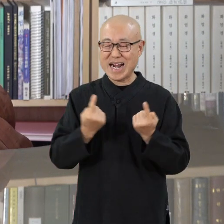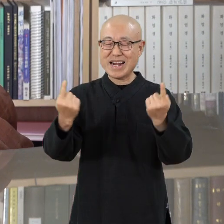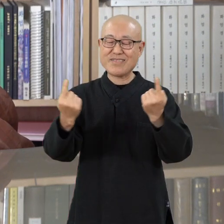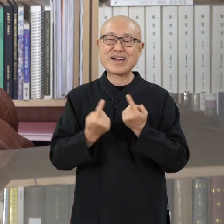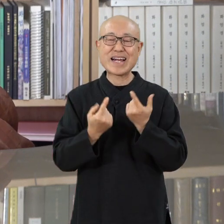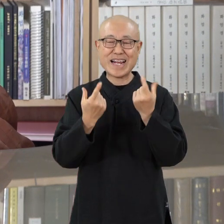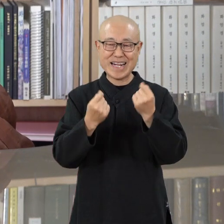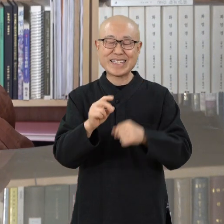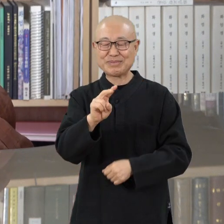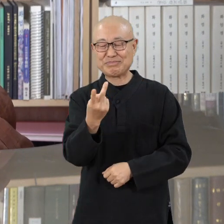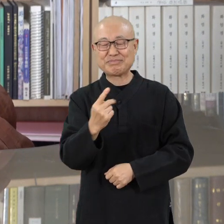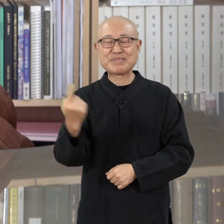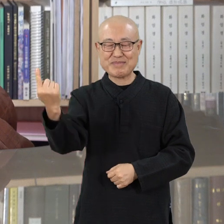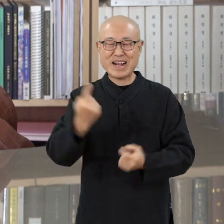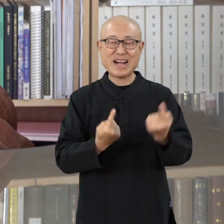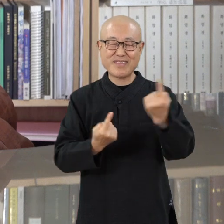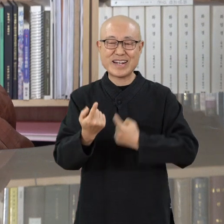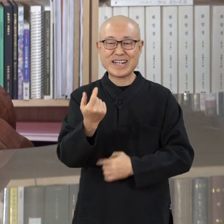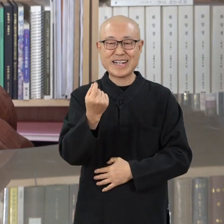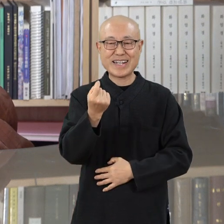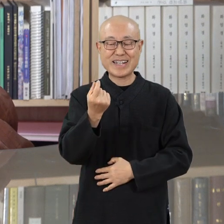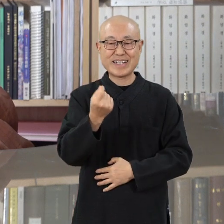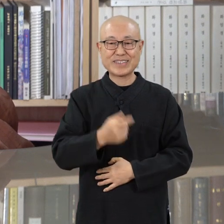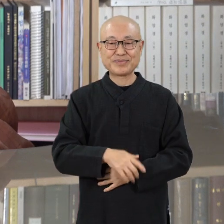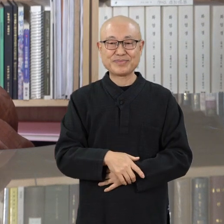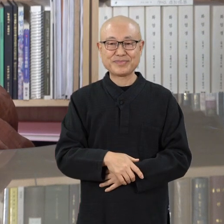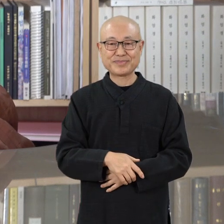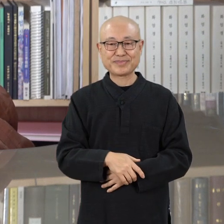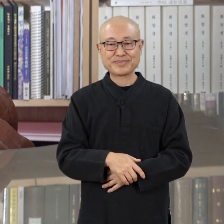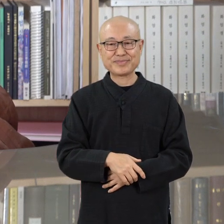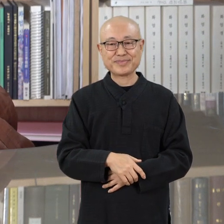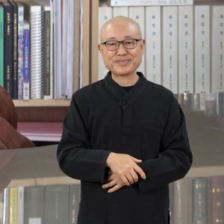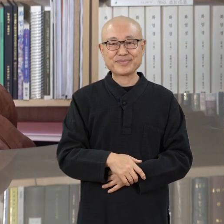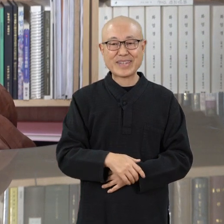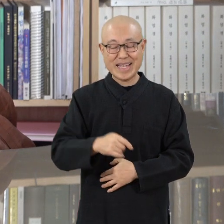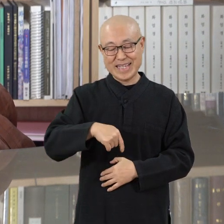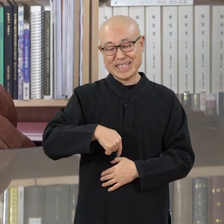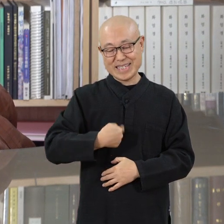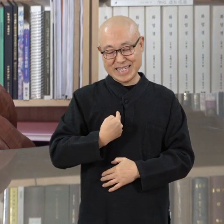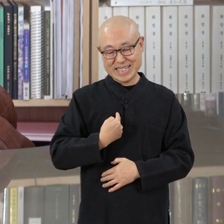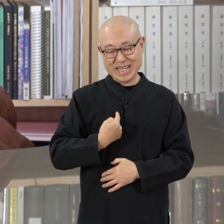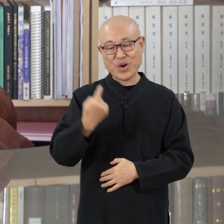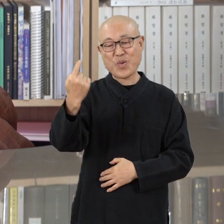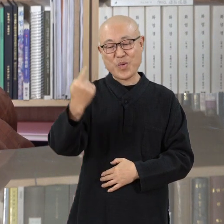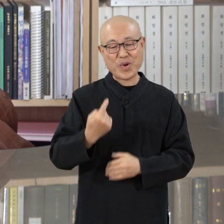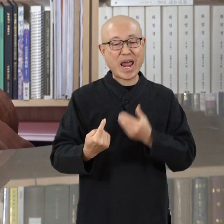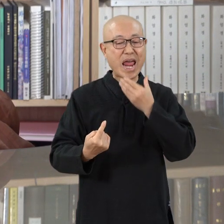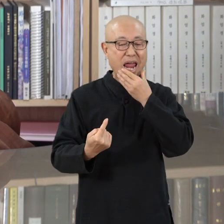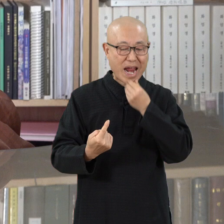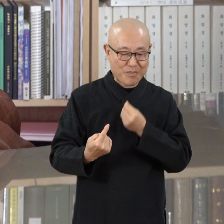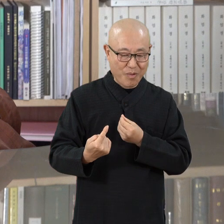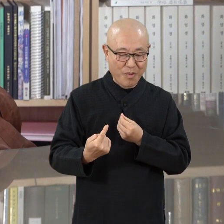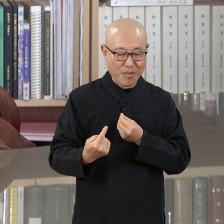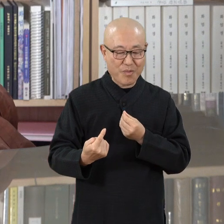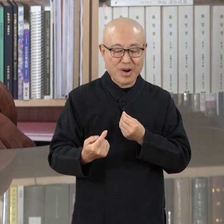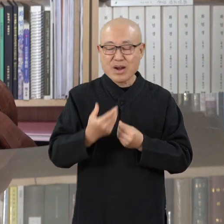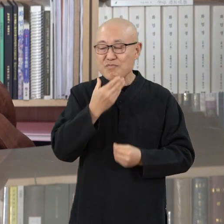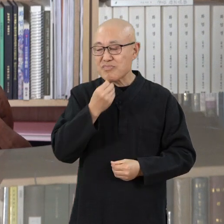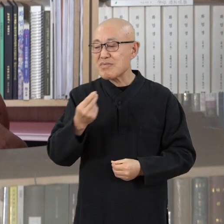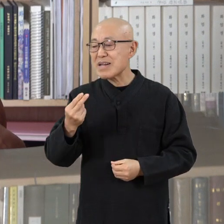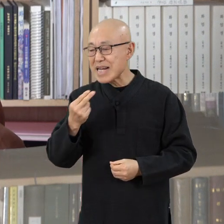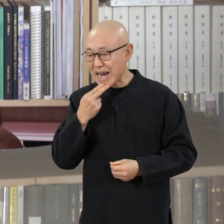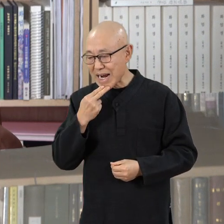삶이 아닐까, 저는 그렇게 생각을 합니다. 자신에게 찾아오는 행복과 불행을 내가